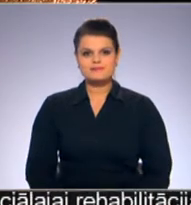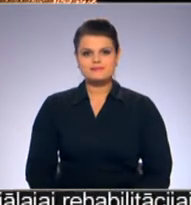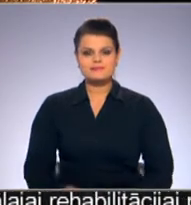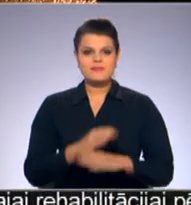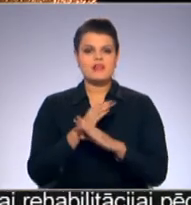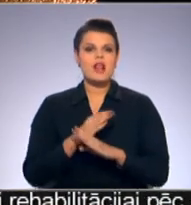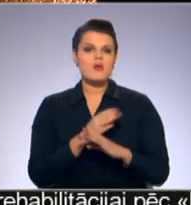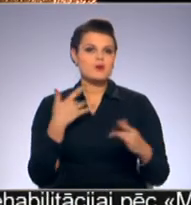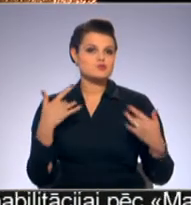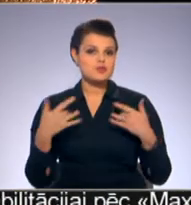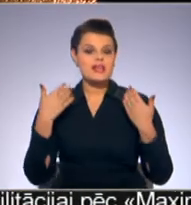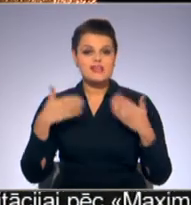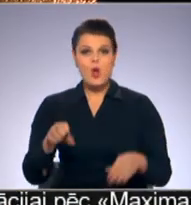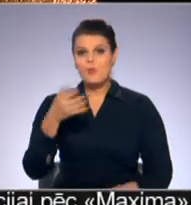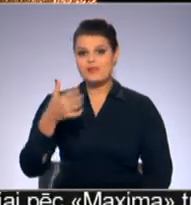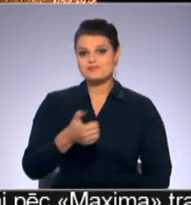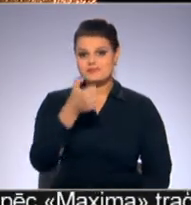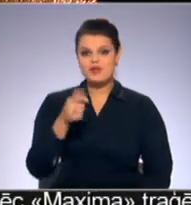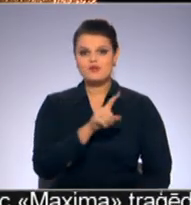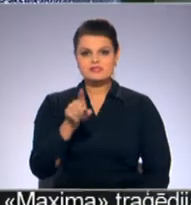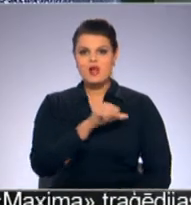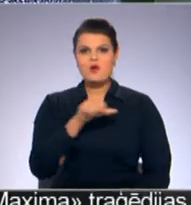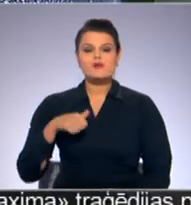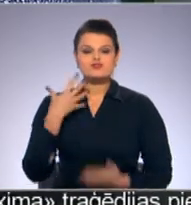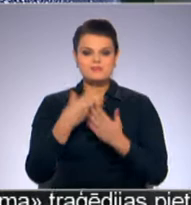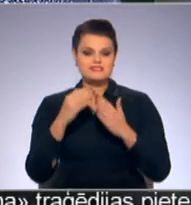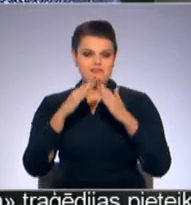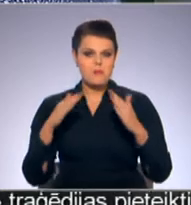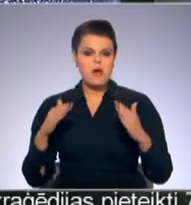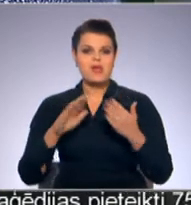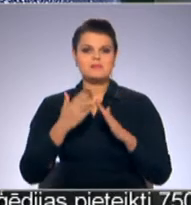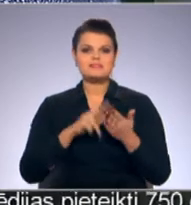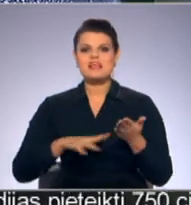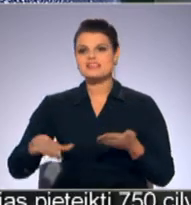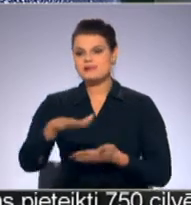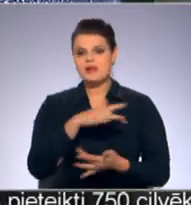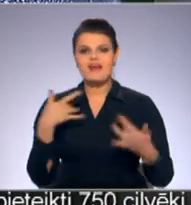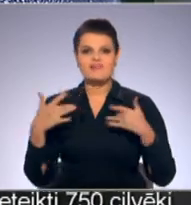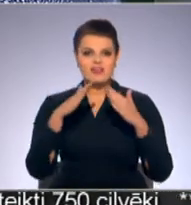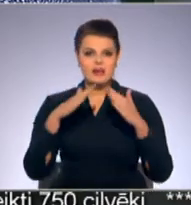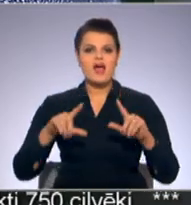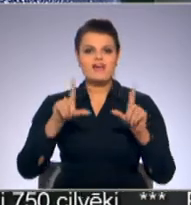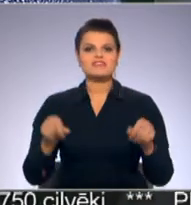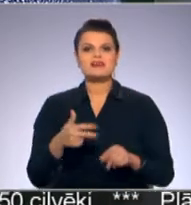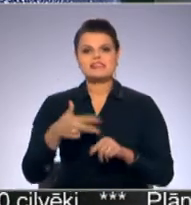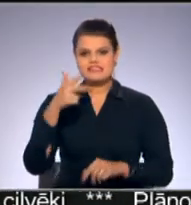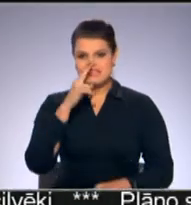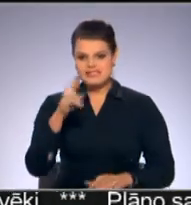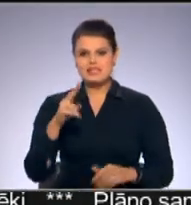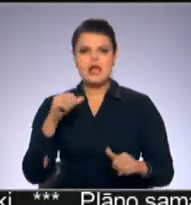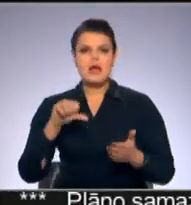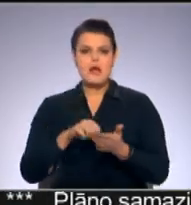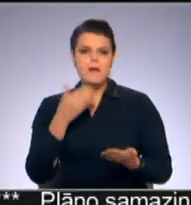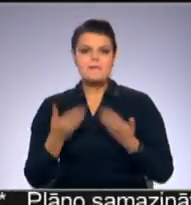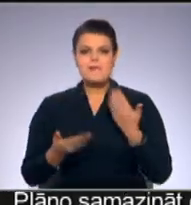Ausekļa Limbažu teātrim nu jau 15 gadus ir pašam sava māja pilsētas parkā. Teātra māja, kurā vismaz trīs reizes nedēļā notiek mēģinājumi un